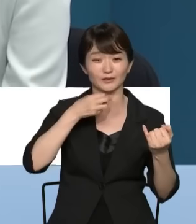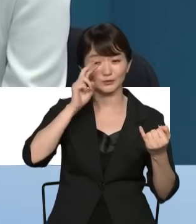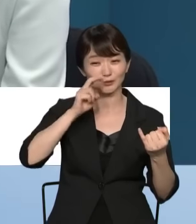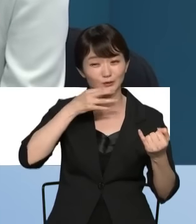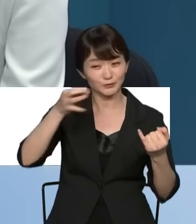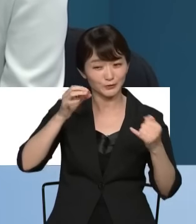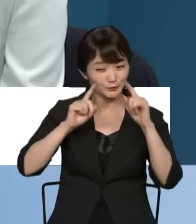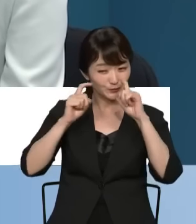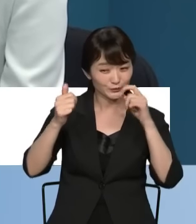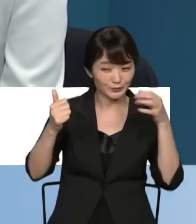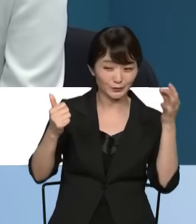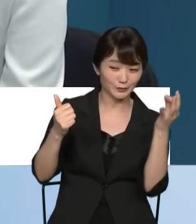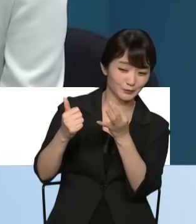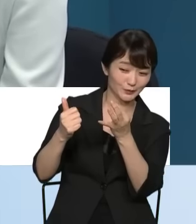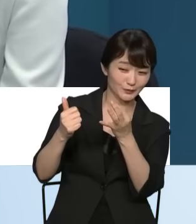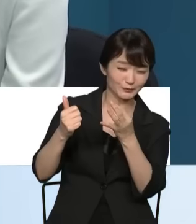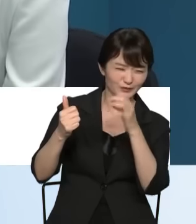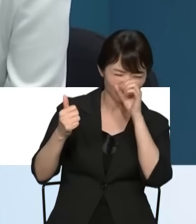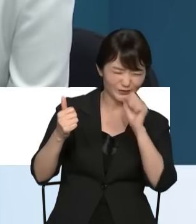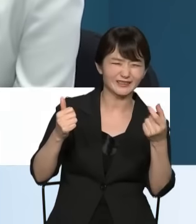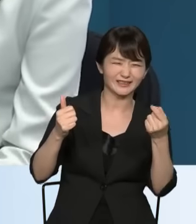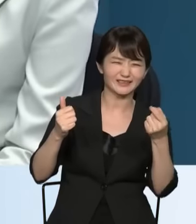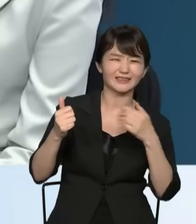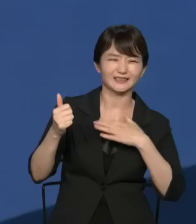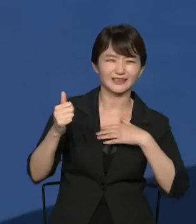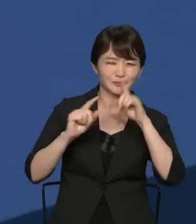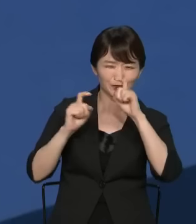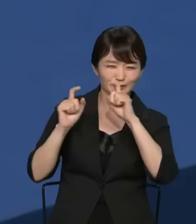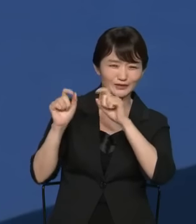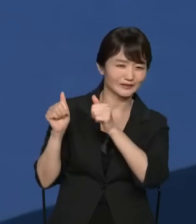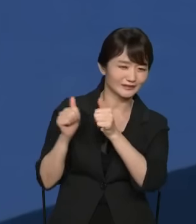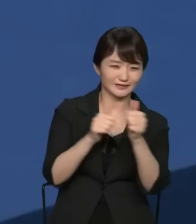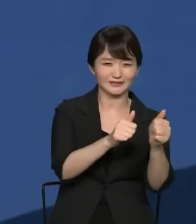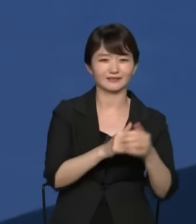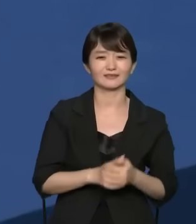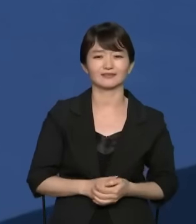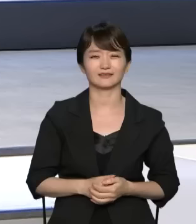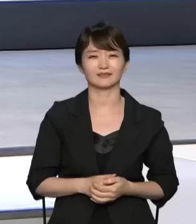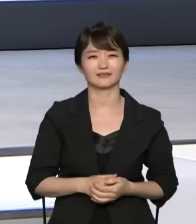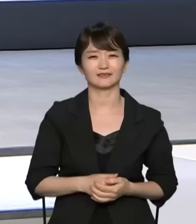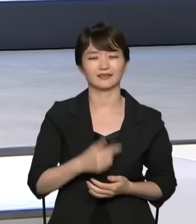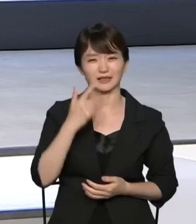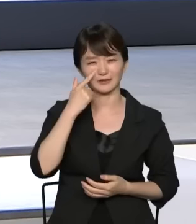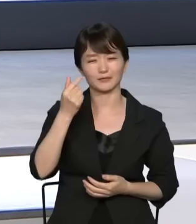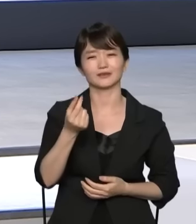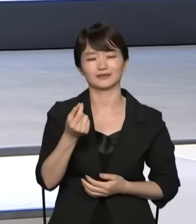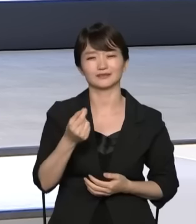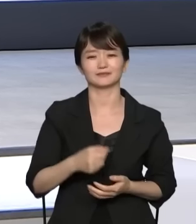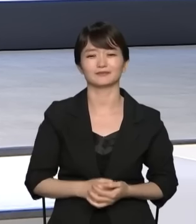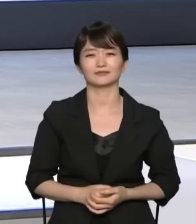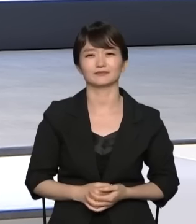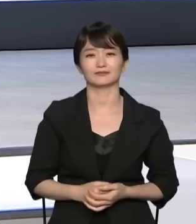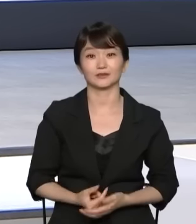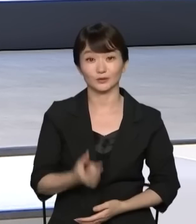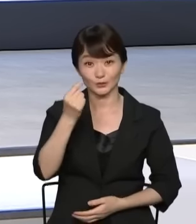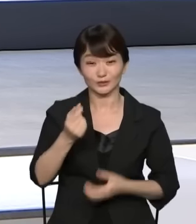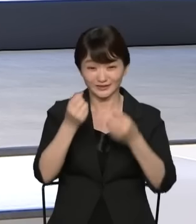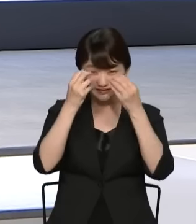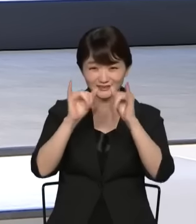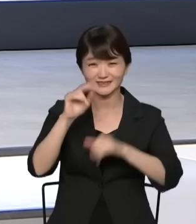불러주시는. 그래서 제 표정도 많이 따라하고요. 예. 그냥 저예요. 그리고 곧 신인 가수로 데뷔.